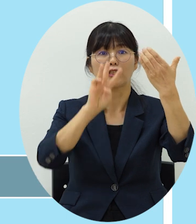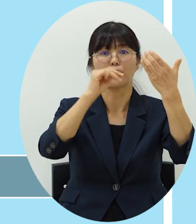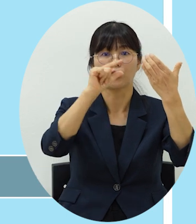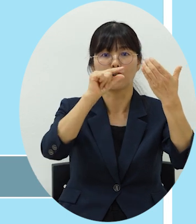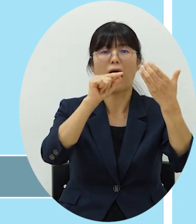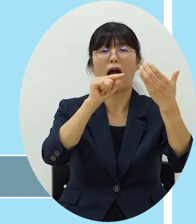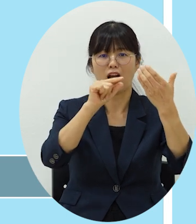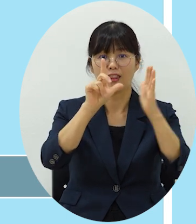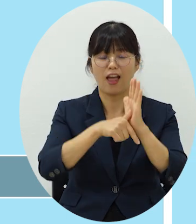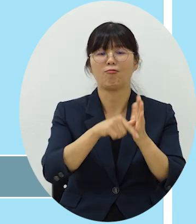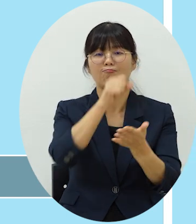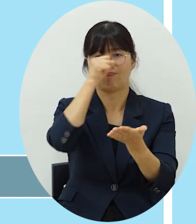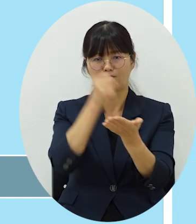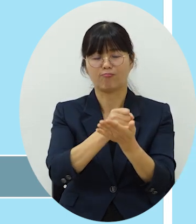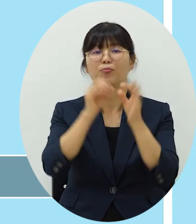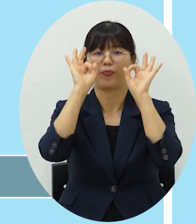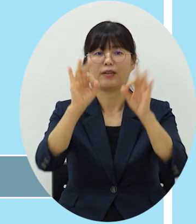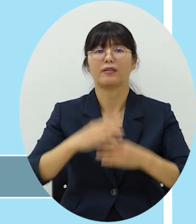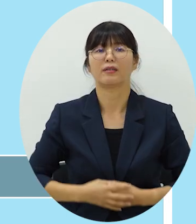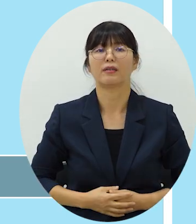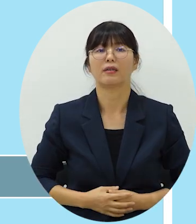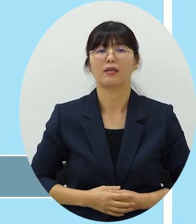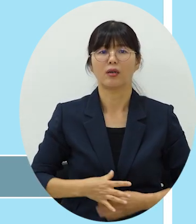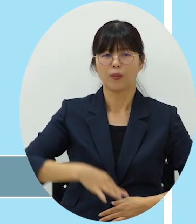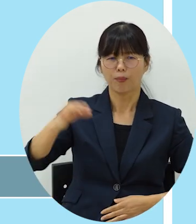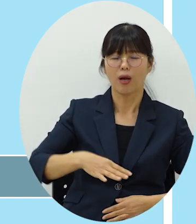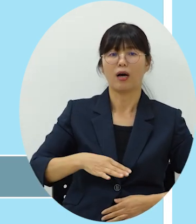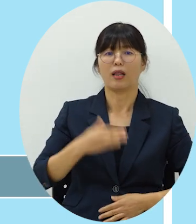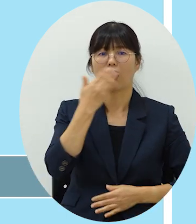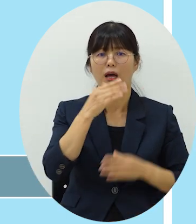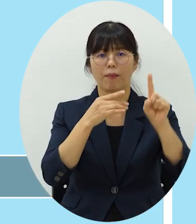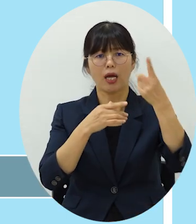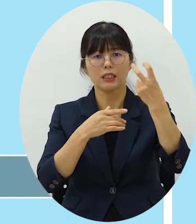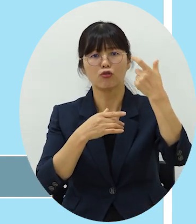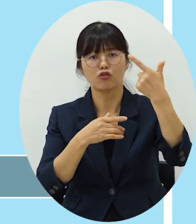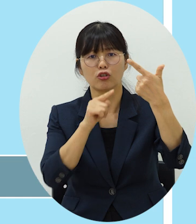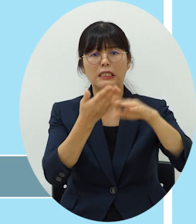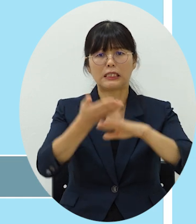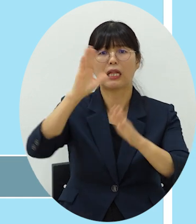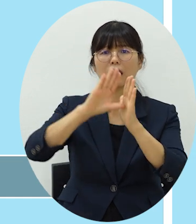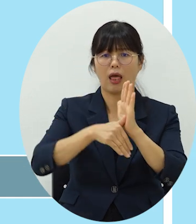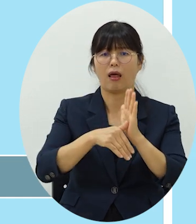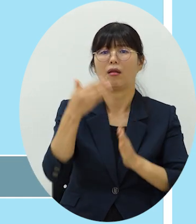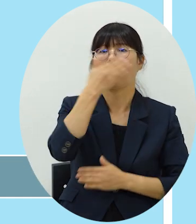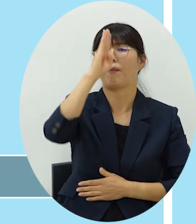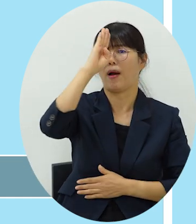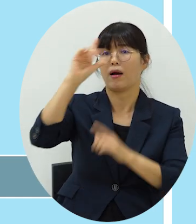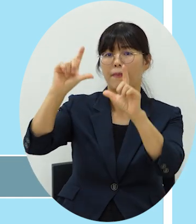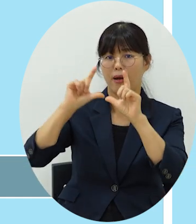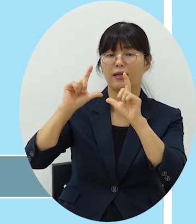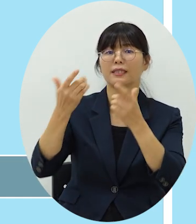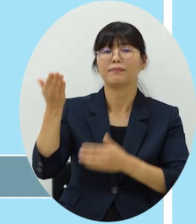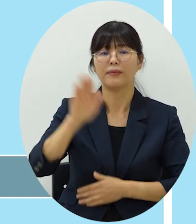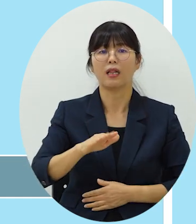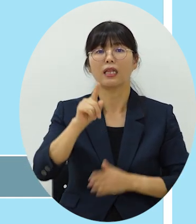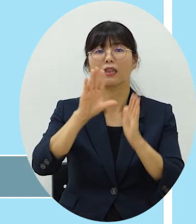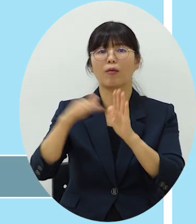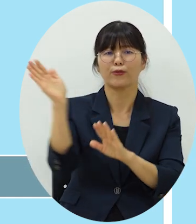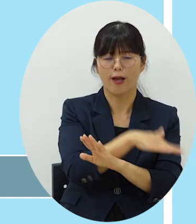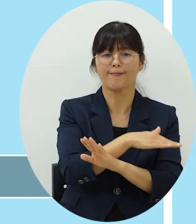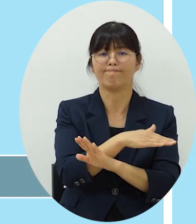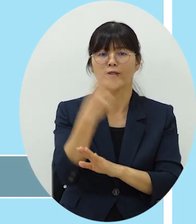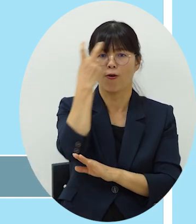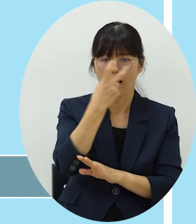경우에는 정상으로 봅니다. 공복 혈당이 126 이상일 때 당뇨병 진단을 받지만